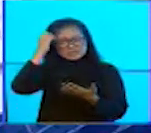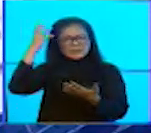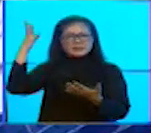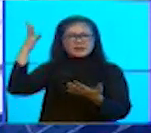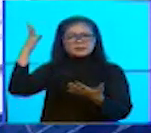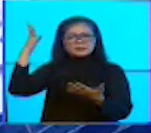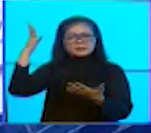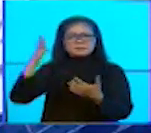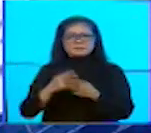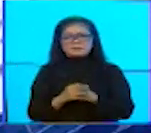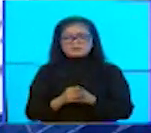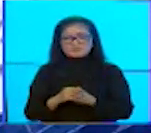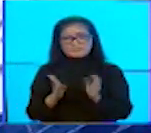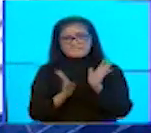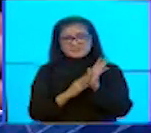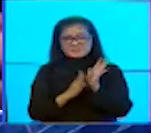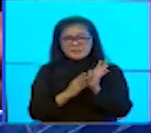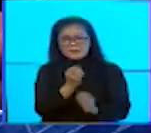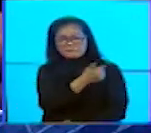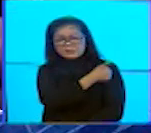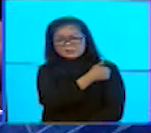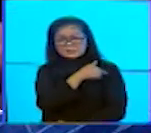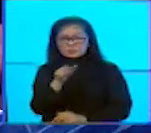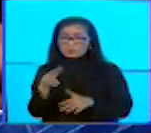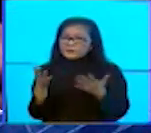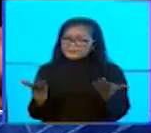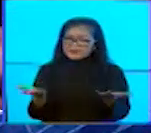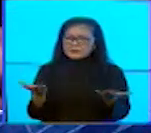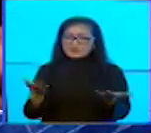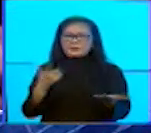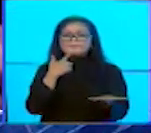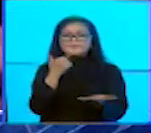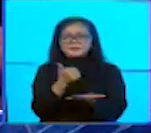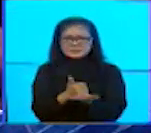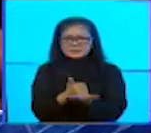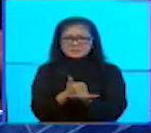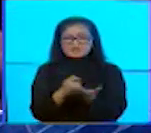masalah vaksin ini satu hal yang penting, dan yang kedua testing tracing.